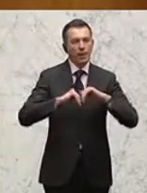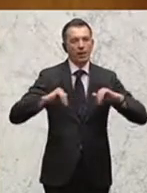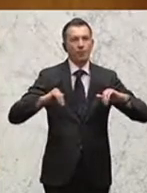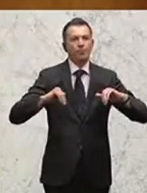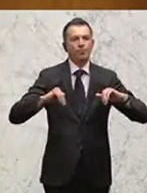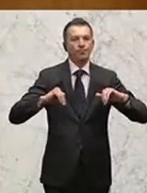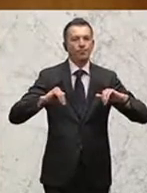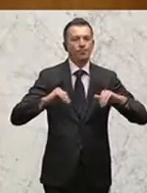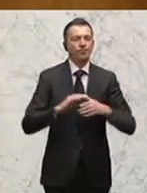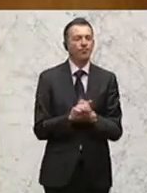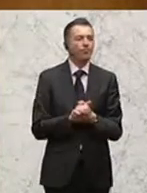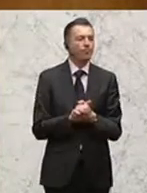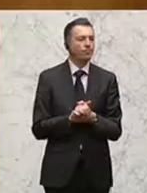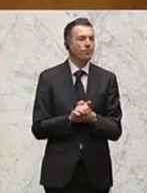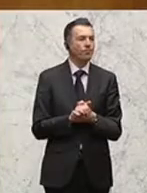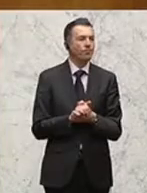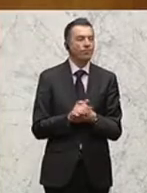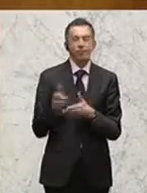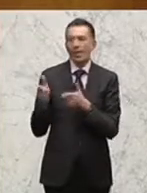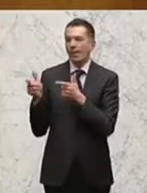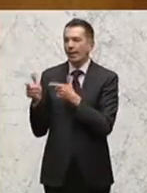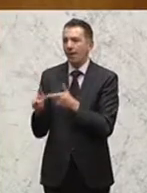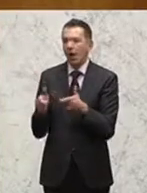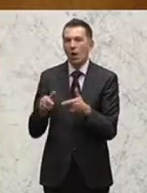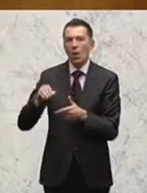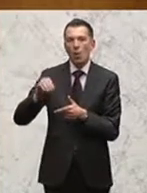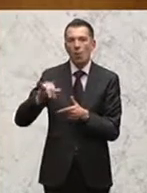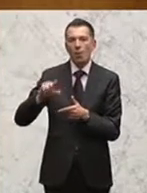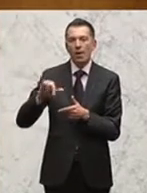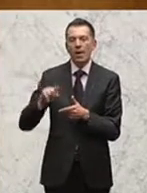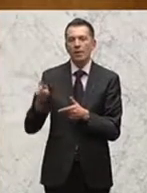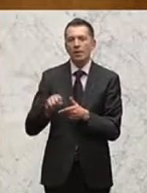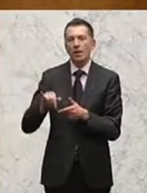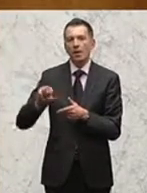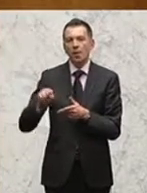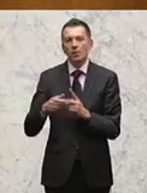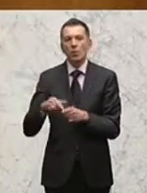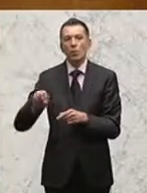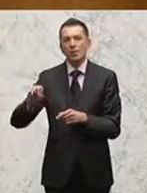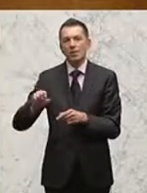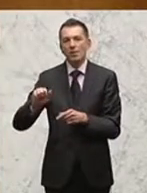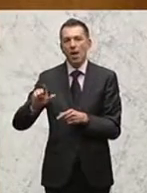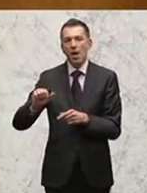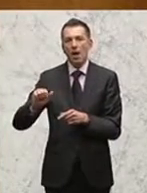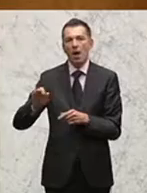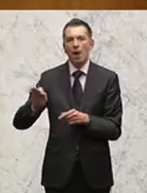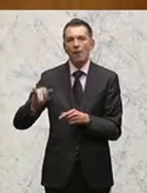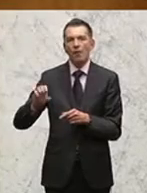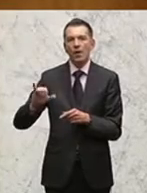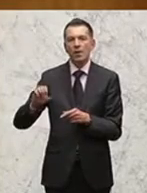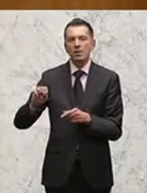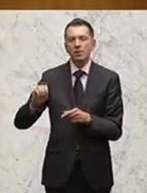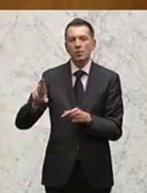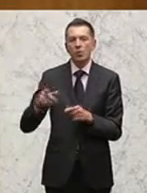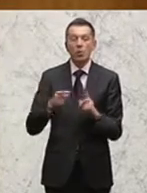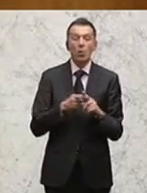ziehen zwischen der Terrormiliz IS und dem Salafismus auf der einen Seite und dem Islam auf